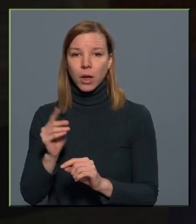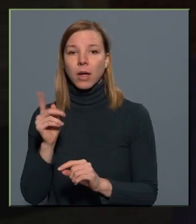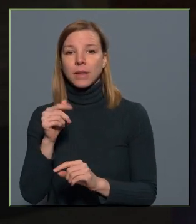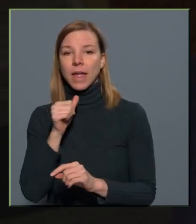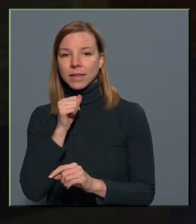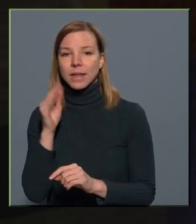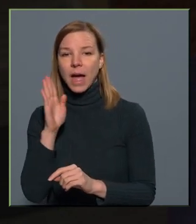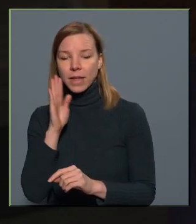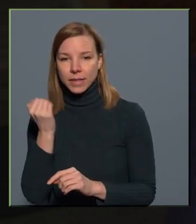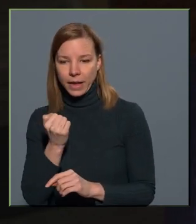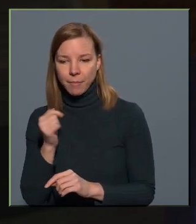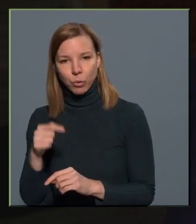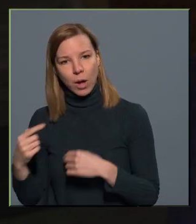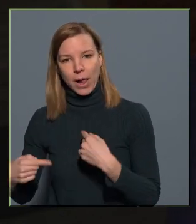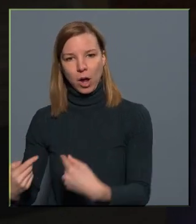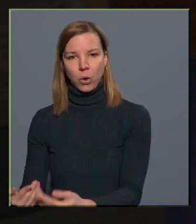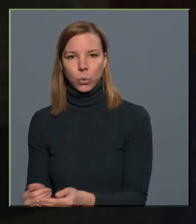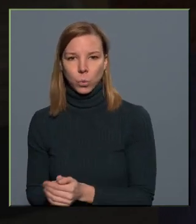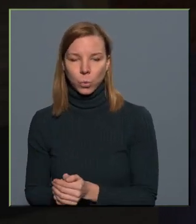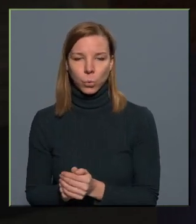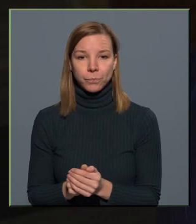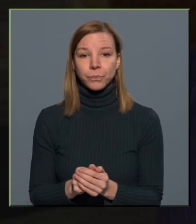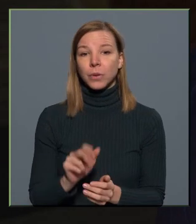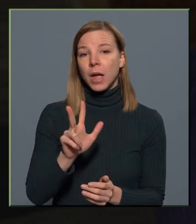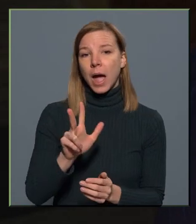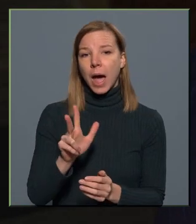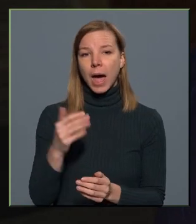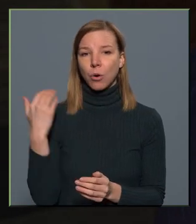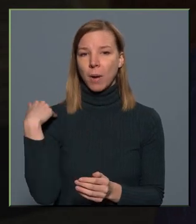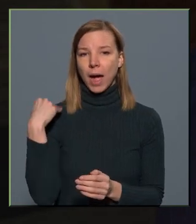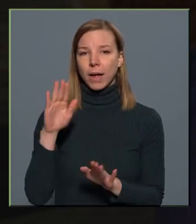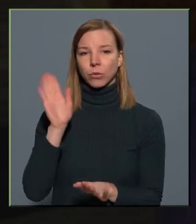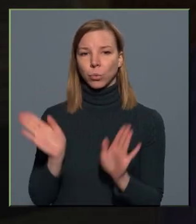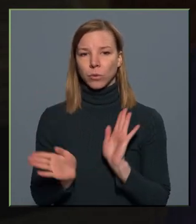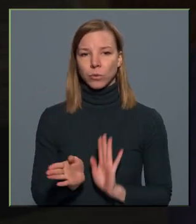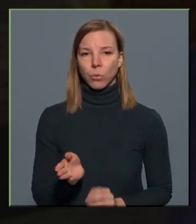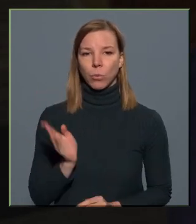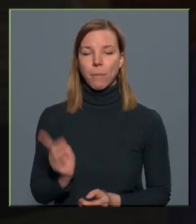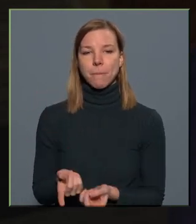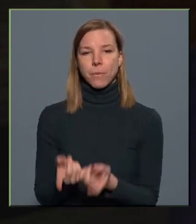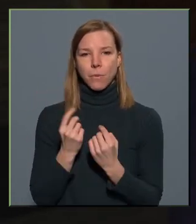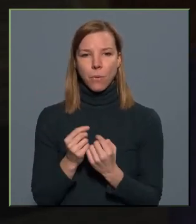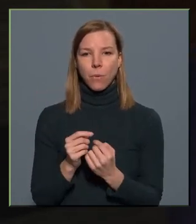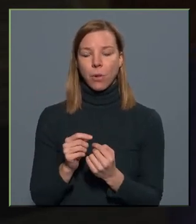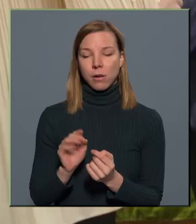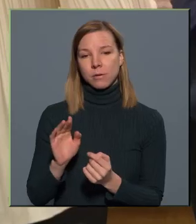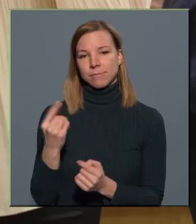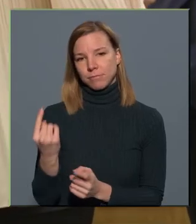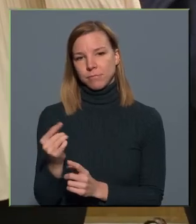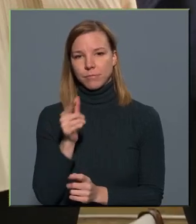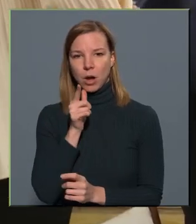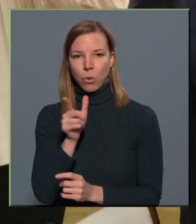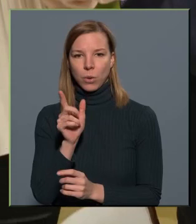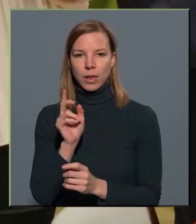hogy ő pedig a három hátúszó közül, ő lesz a másik legalább, amelyik, vagy aki kijut